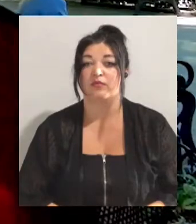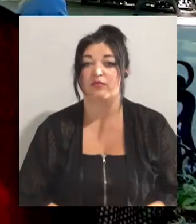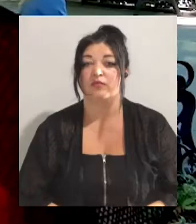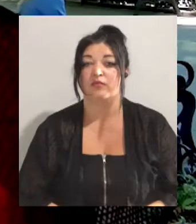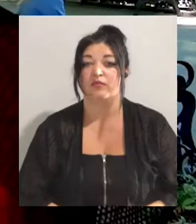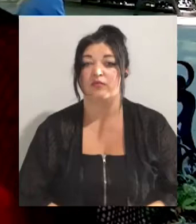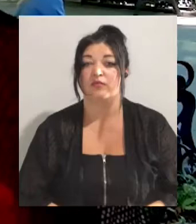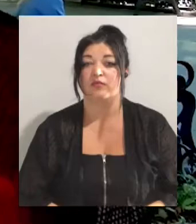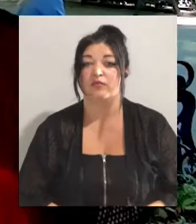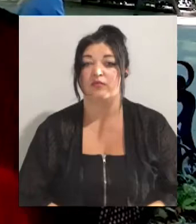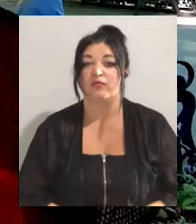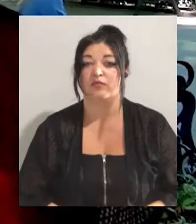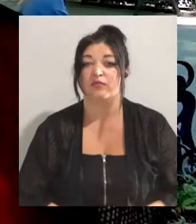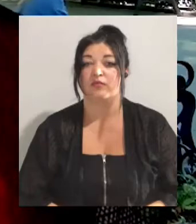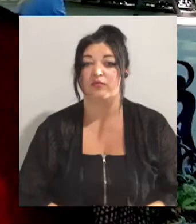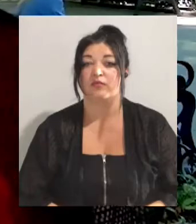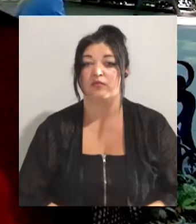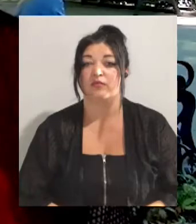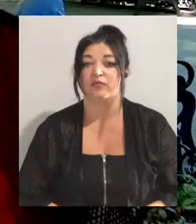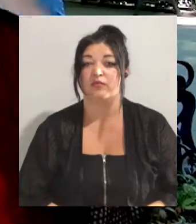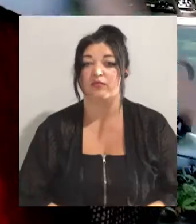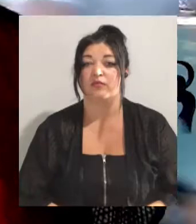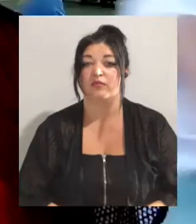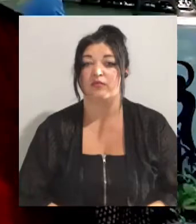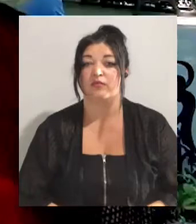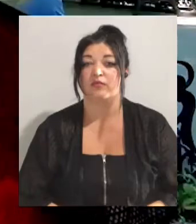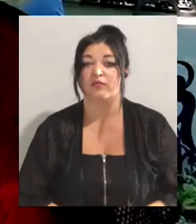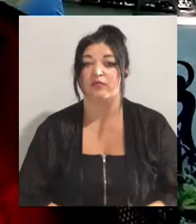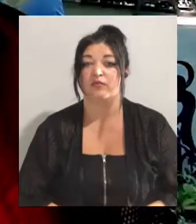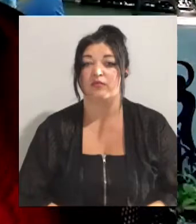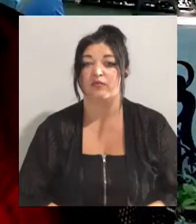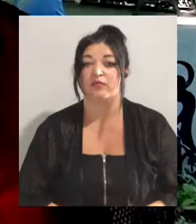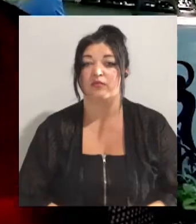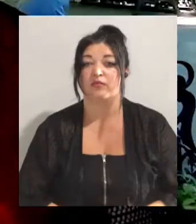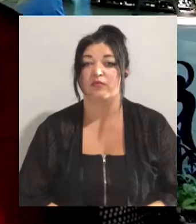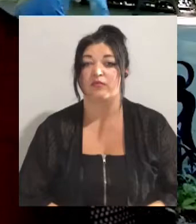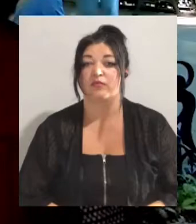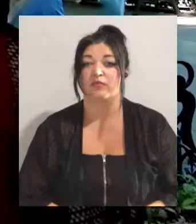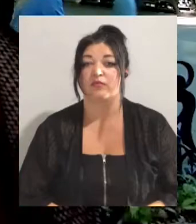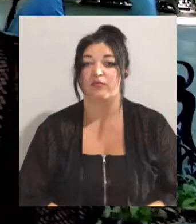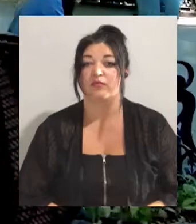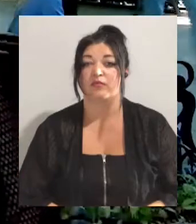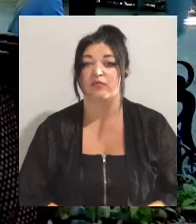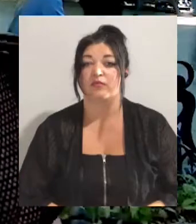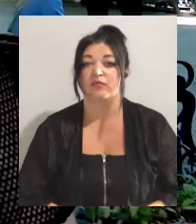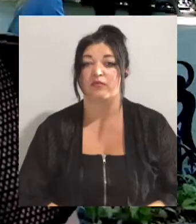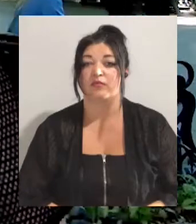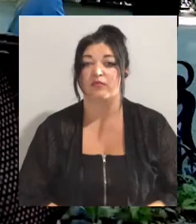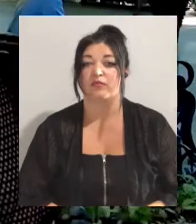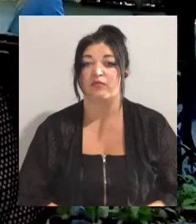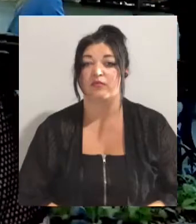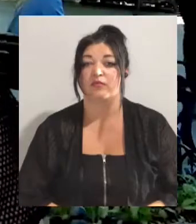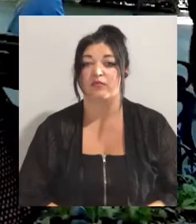обстеженням і пильною увагою, продуктами харчування, засобами особистої гігієни, засобами дезінфекції і усіма